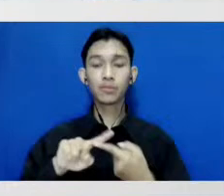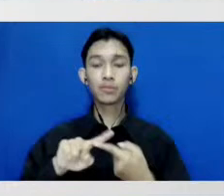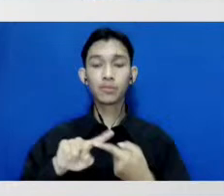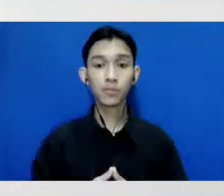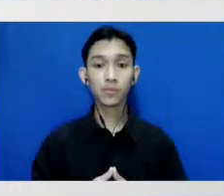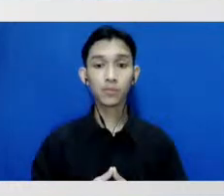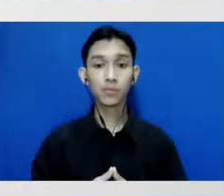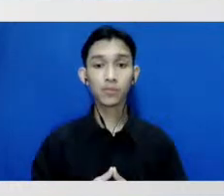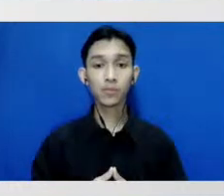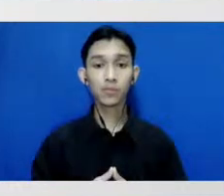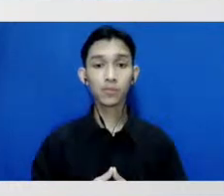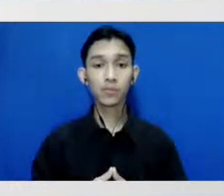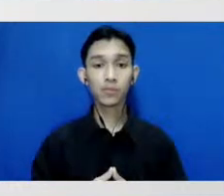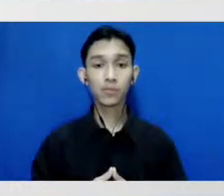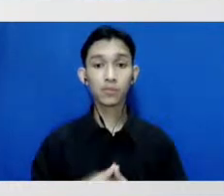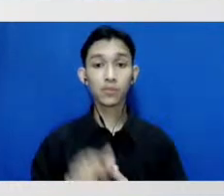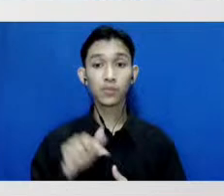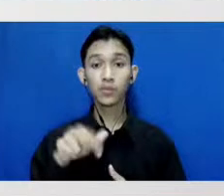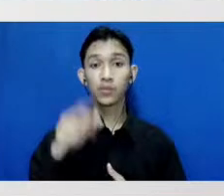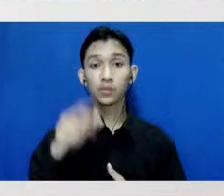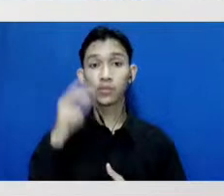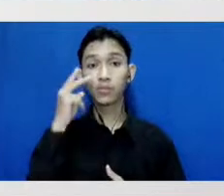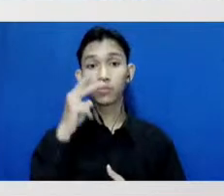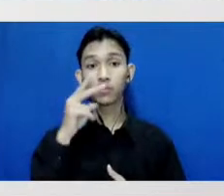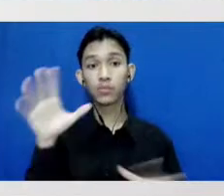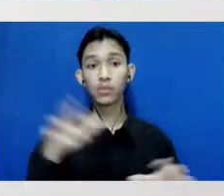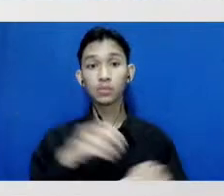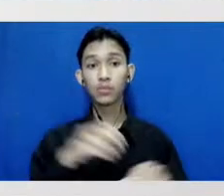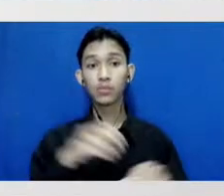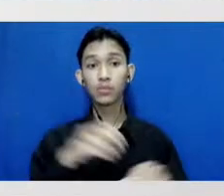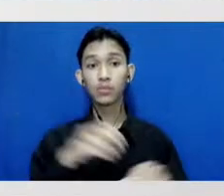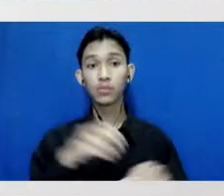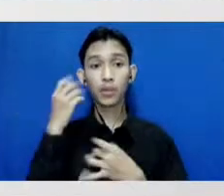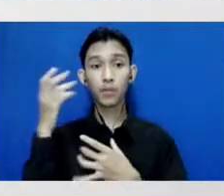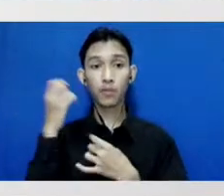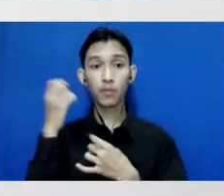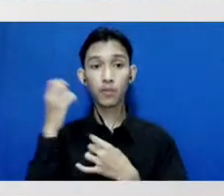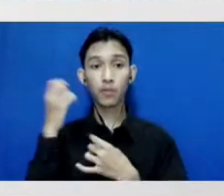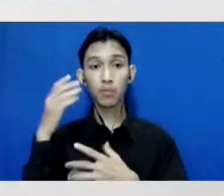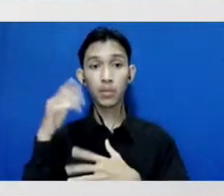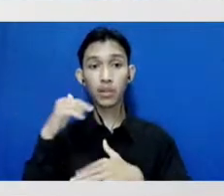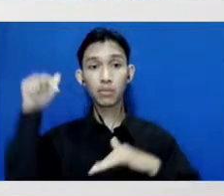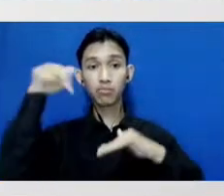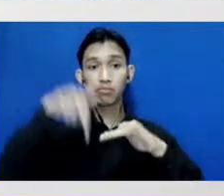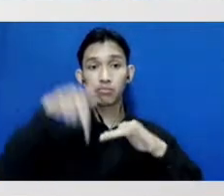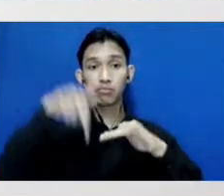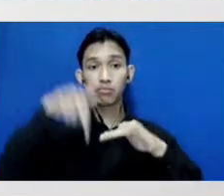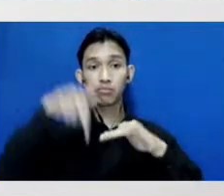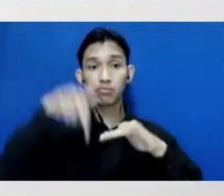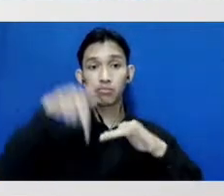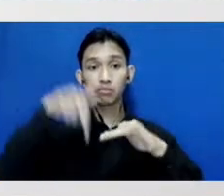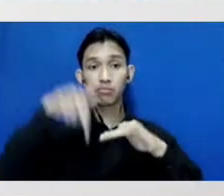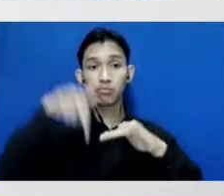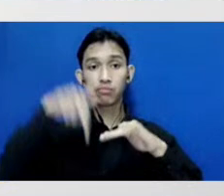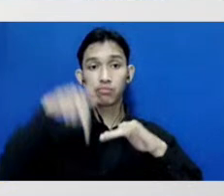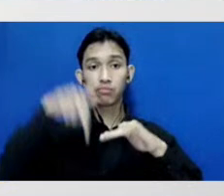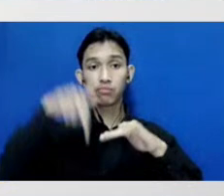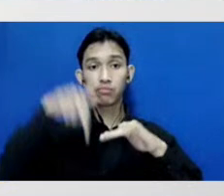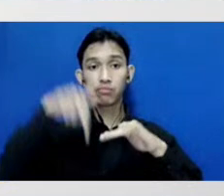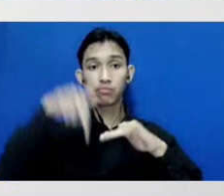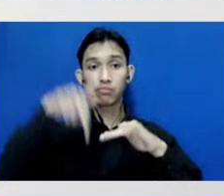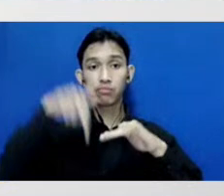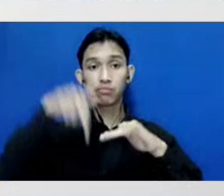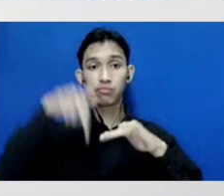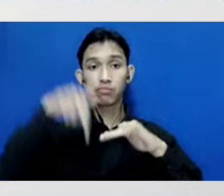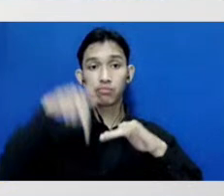Di situ bisa didapatkan aneka jenis informasi yang lebih komprehensif dan lebih detail tentang European Digital Strategy, termasuk